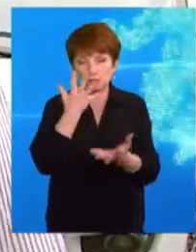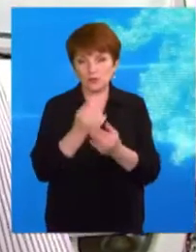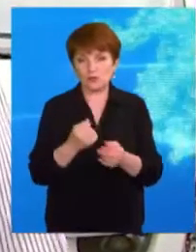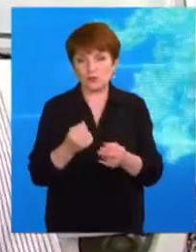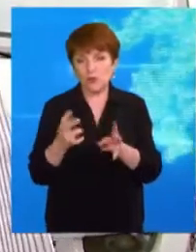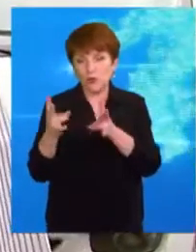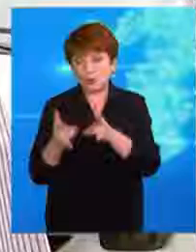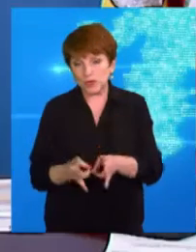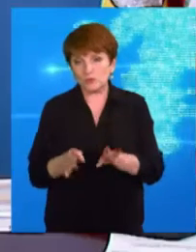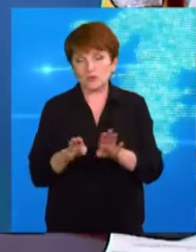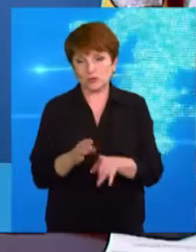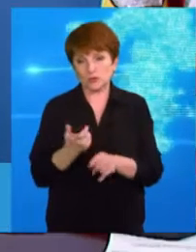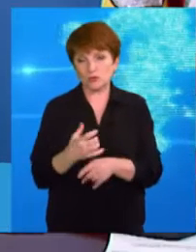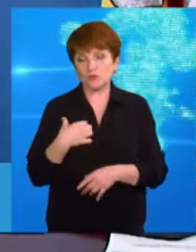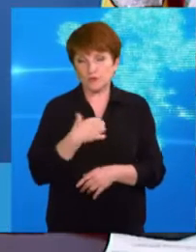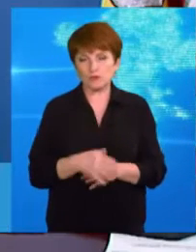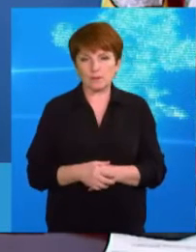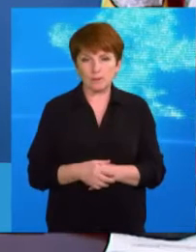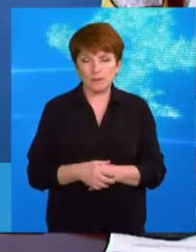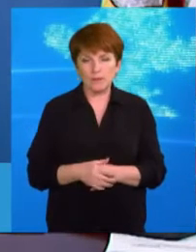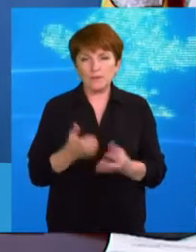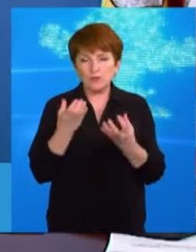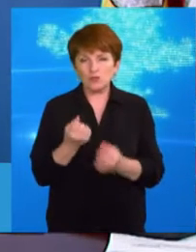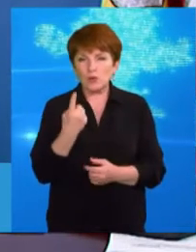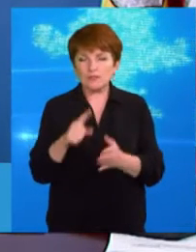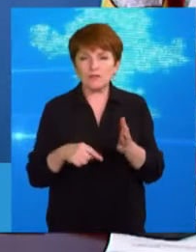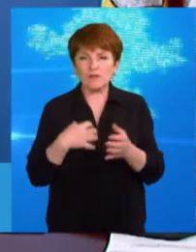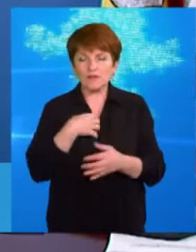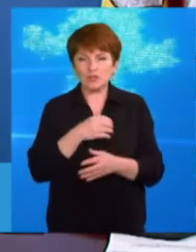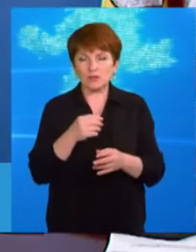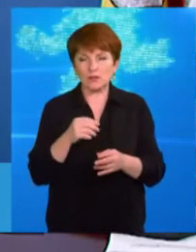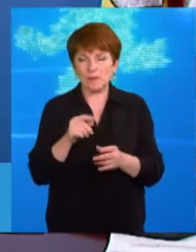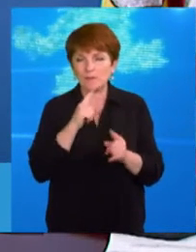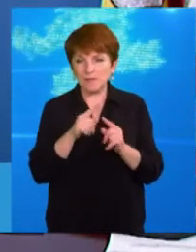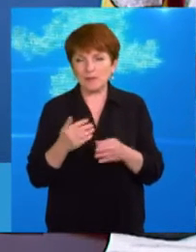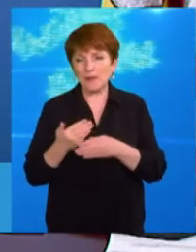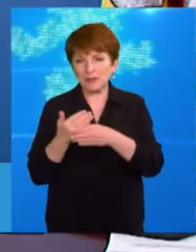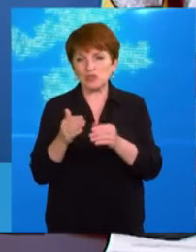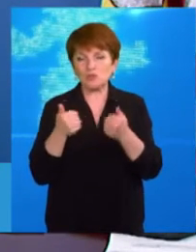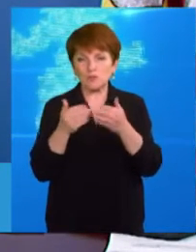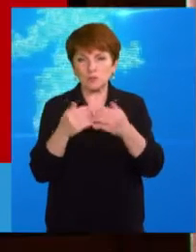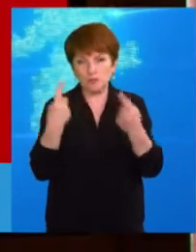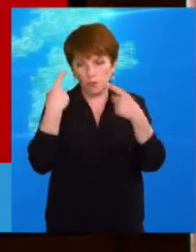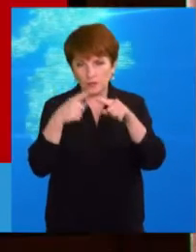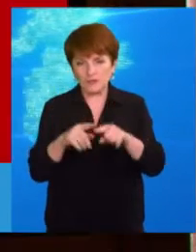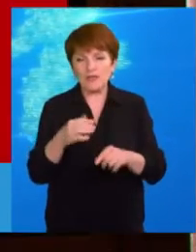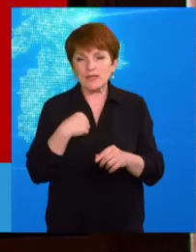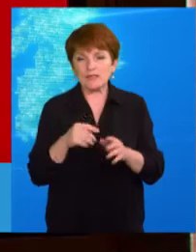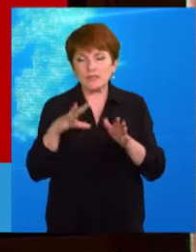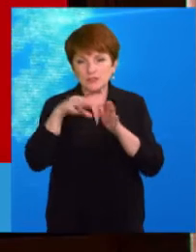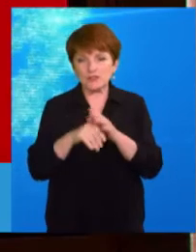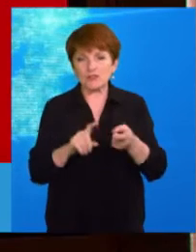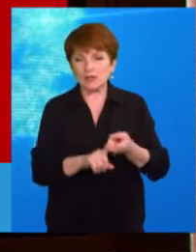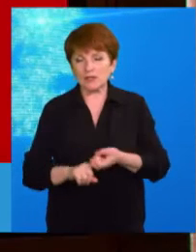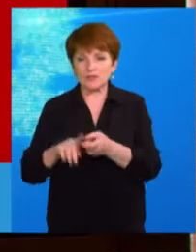это крайне важно. Еще один важный момент в докладе губернатора – поддержка выпускников вузов. Из-за эпидемии коронавируса